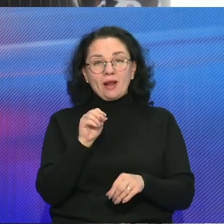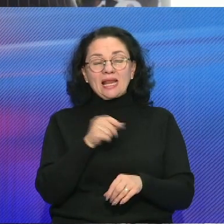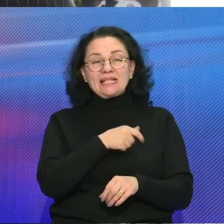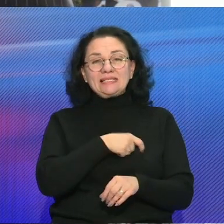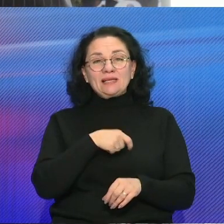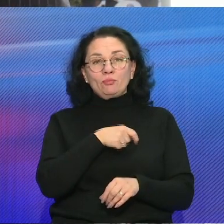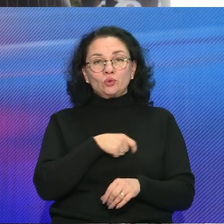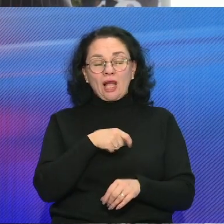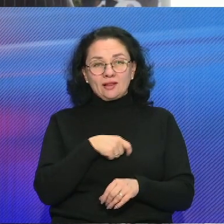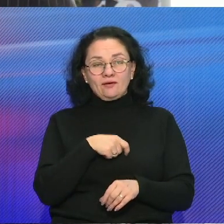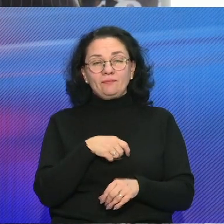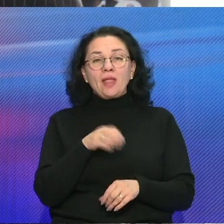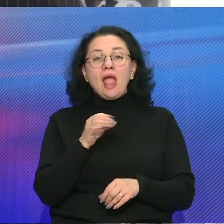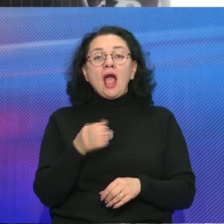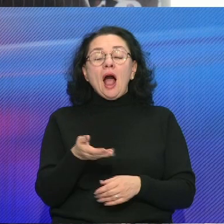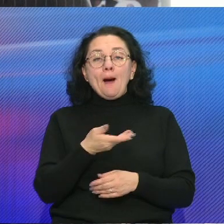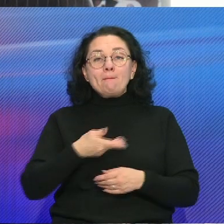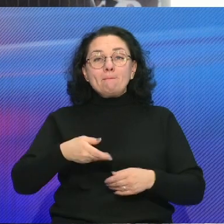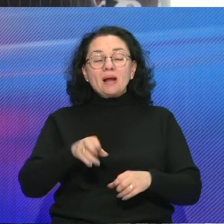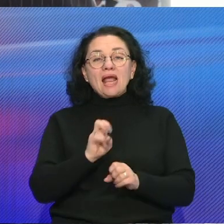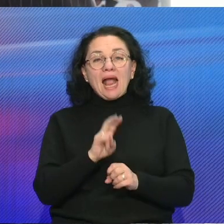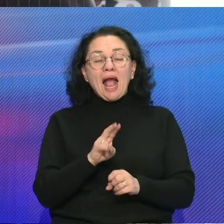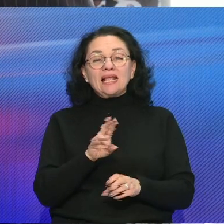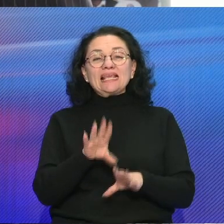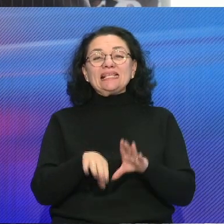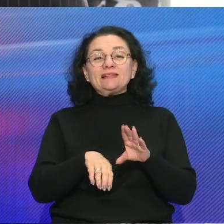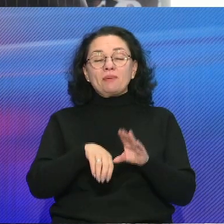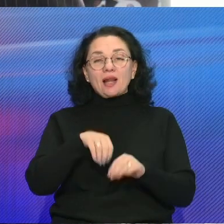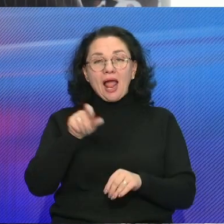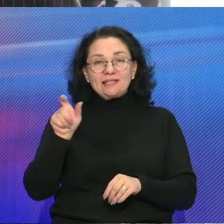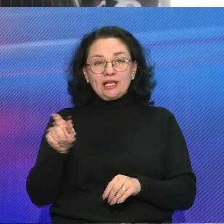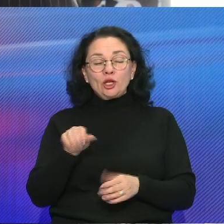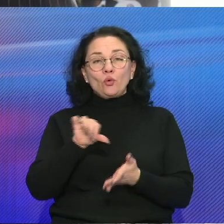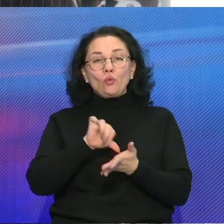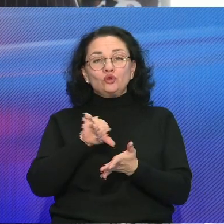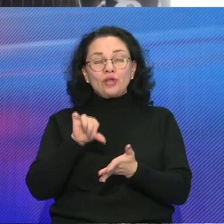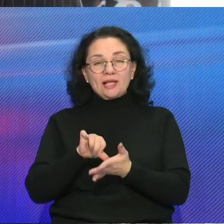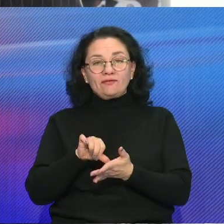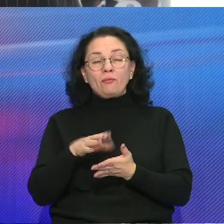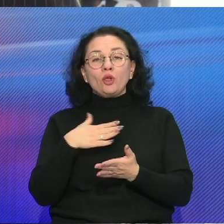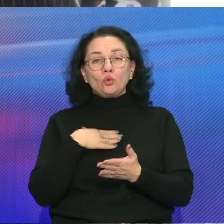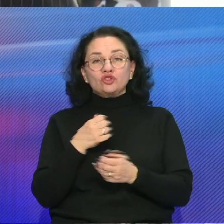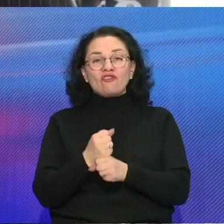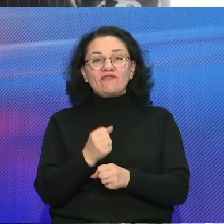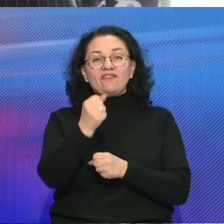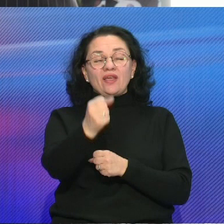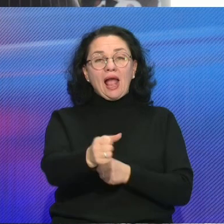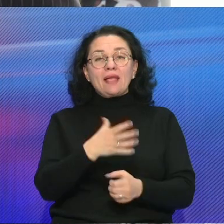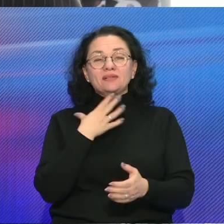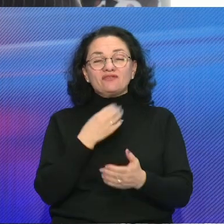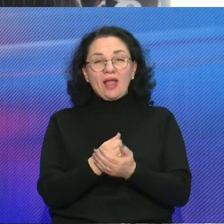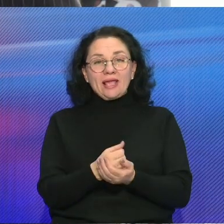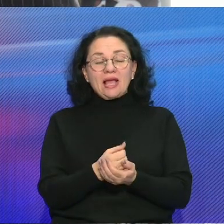во-первых, как избиратели участвуем. Уже сказал, что выдвигаем своих представителей, это на сегодняшнем уровне,